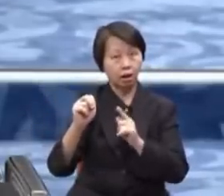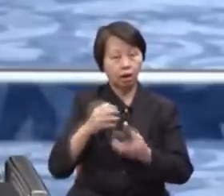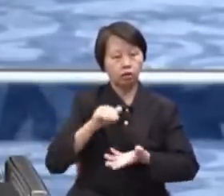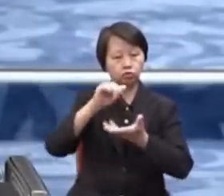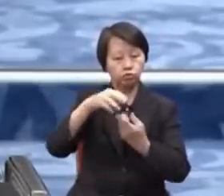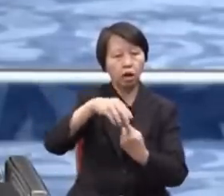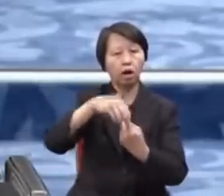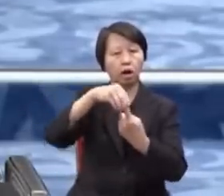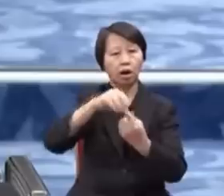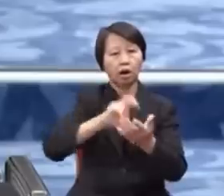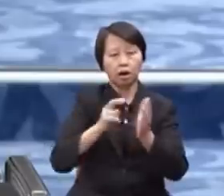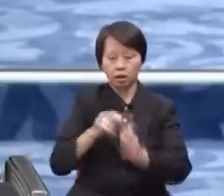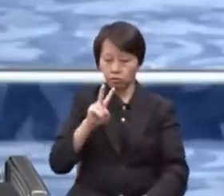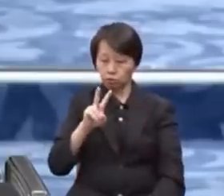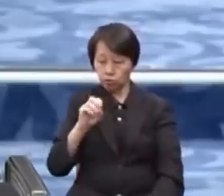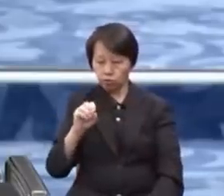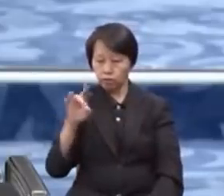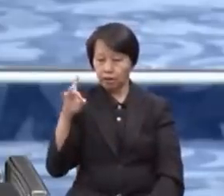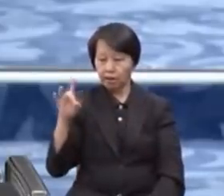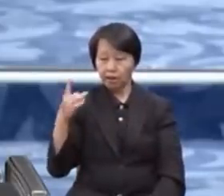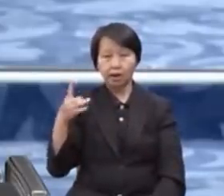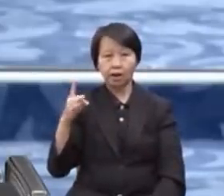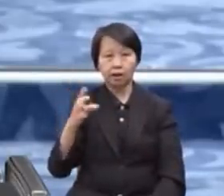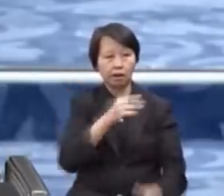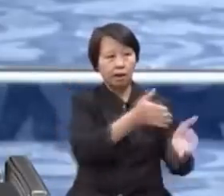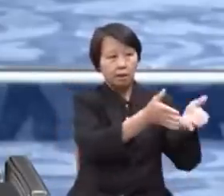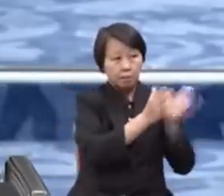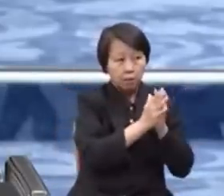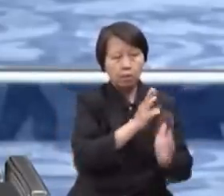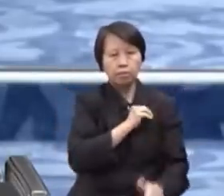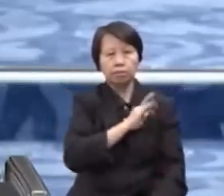khas bahkan 2018 atau permohonan